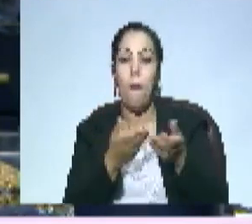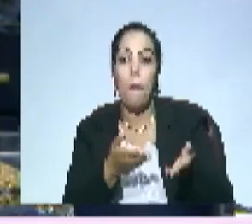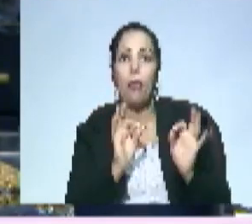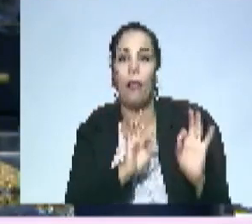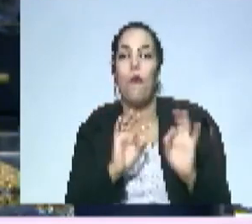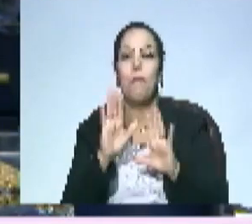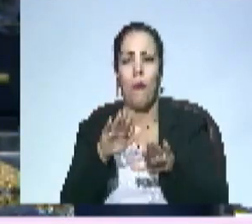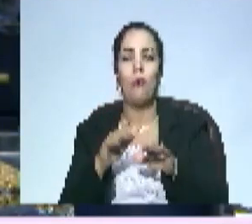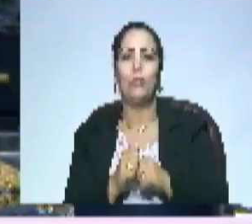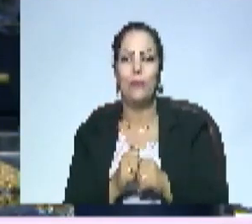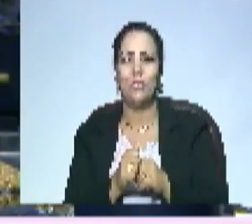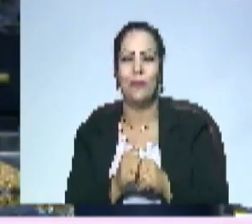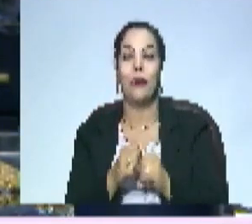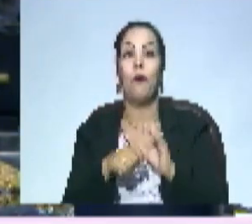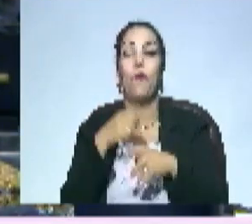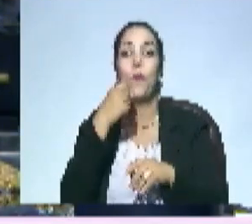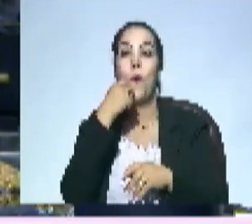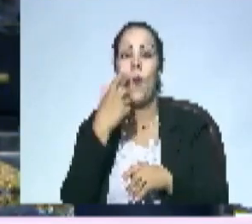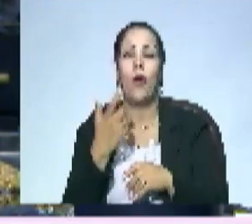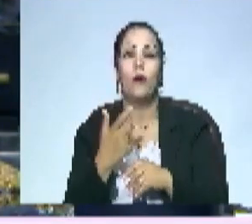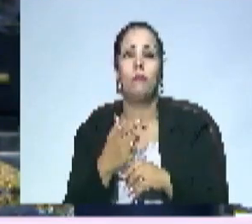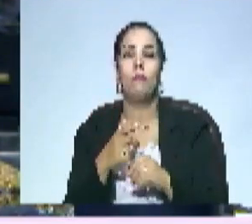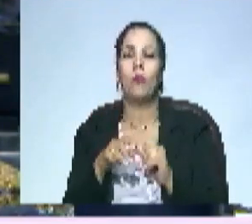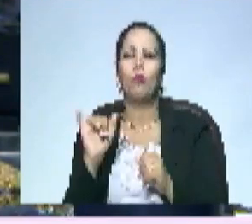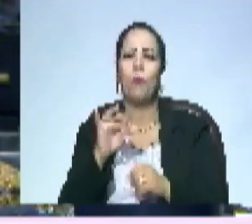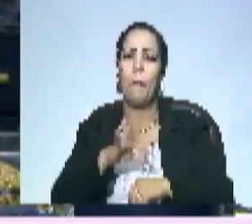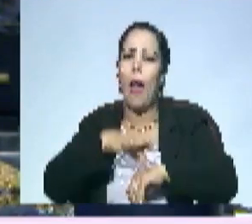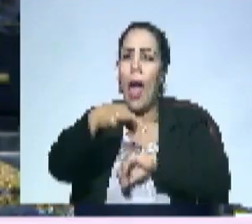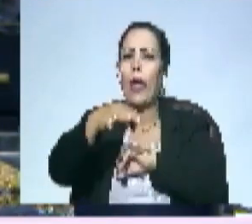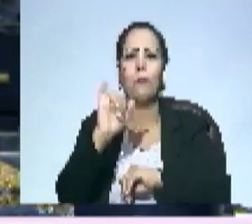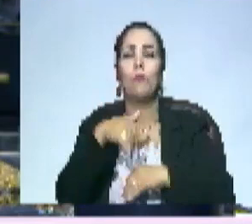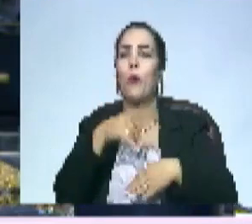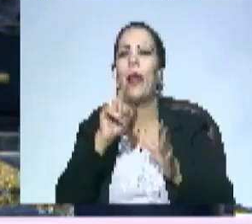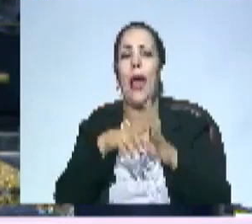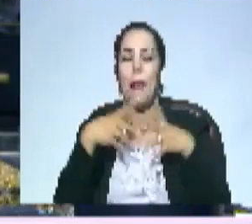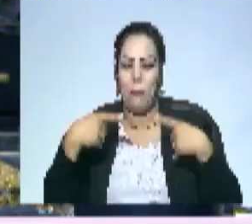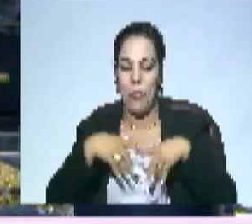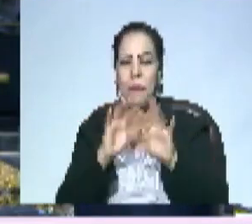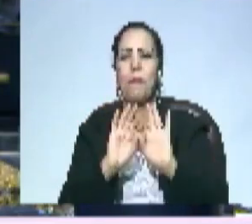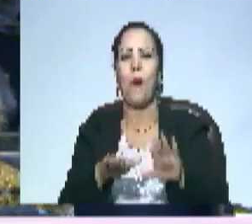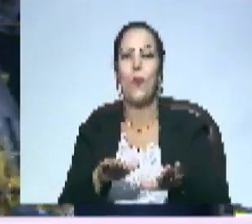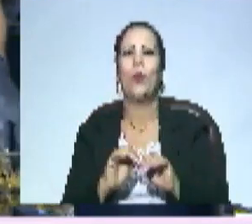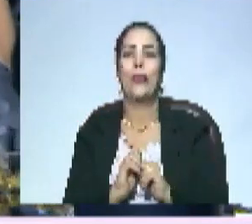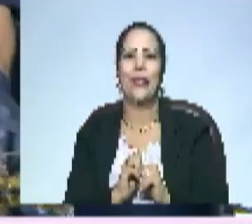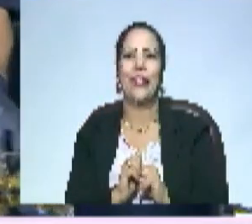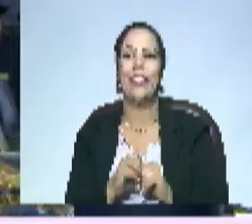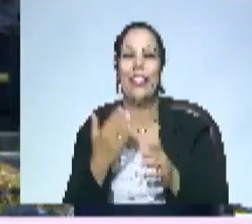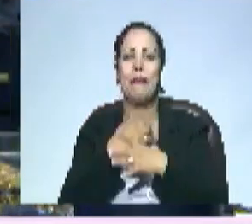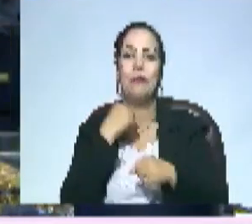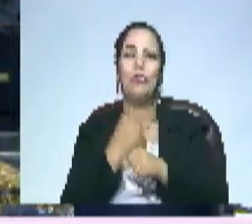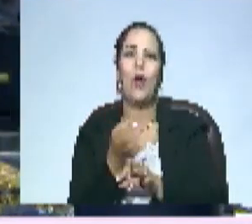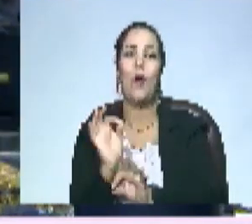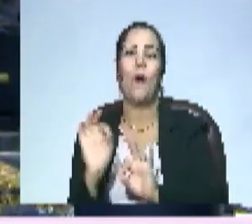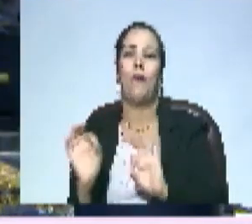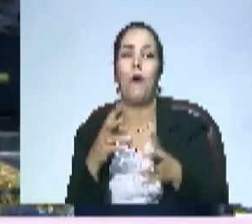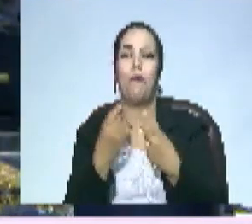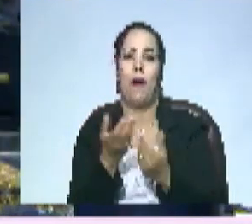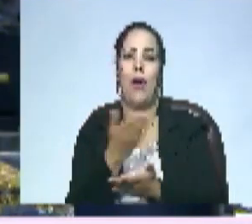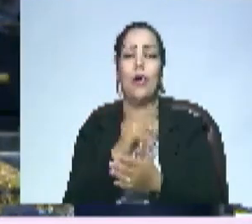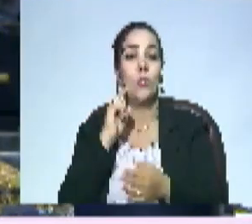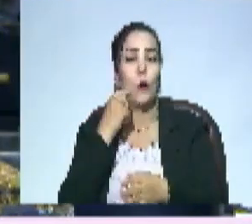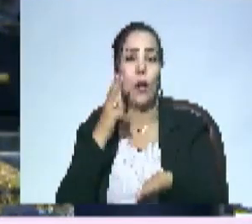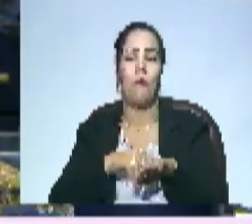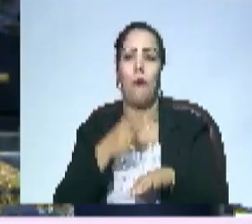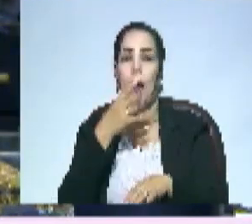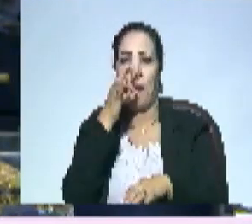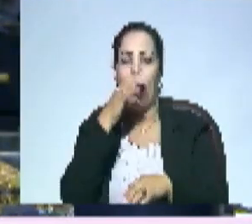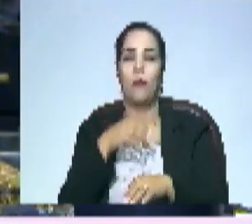المكرونه فقلت ان يعني مافيش داعي ناجلها الحلقه تانيه هي المناسبه موجوده فنشت بيها على طول